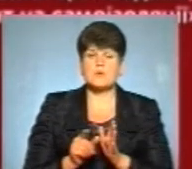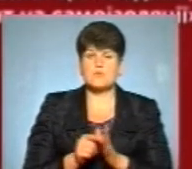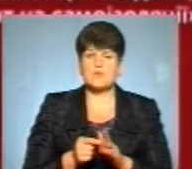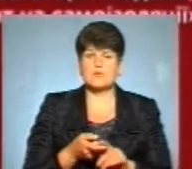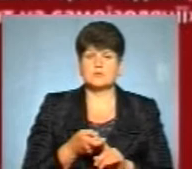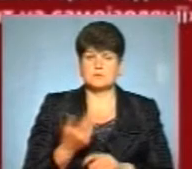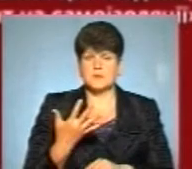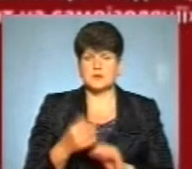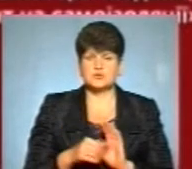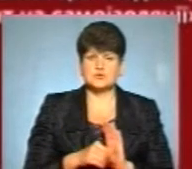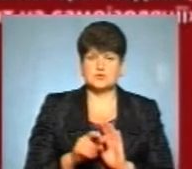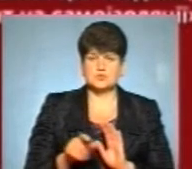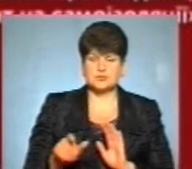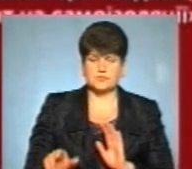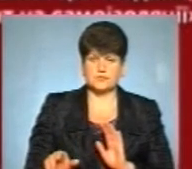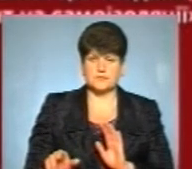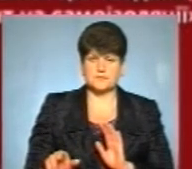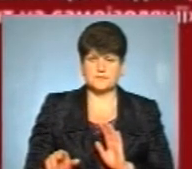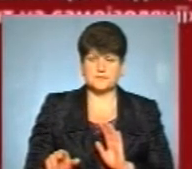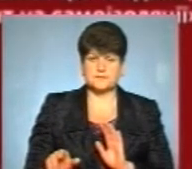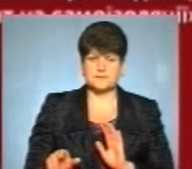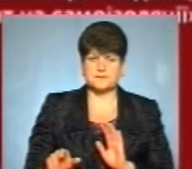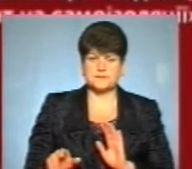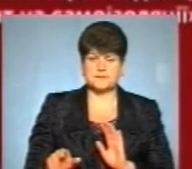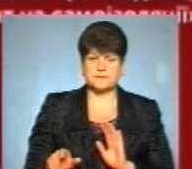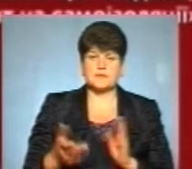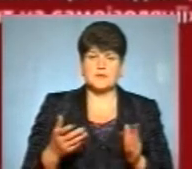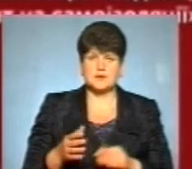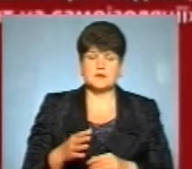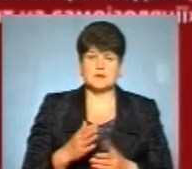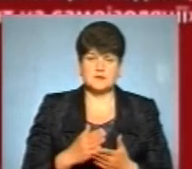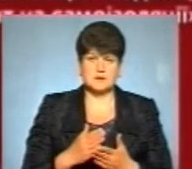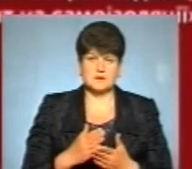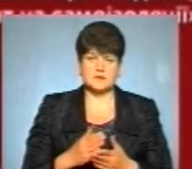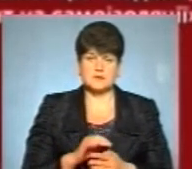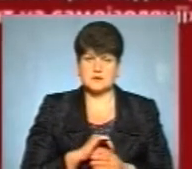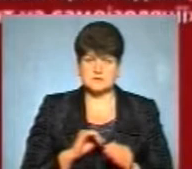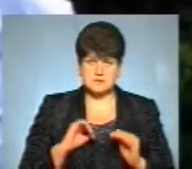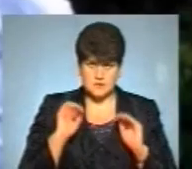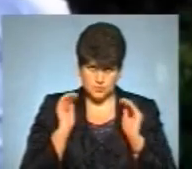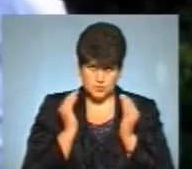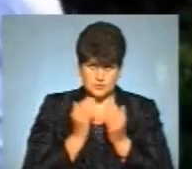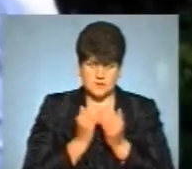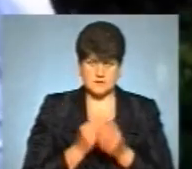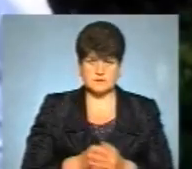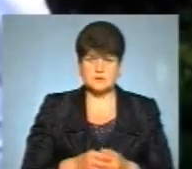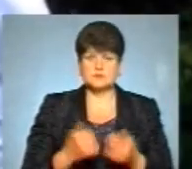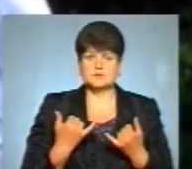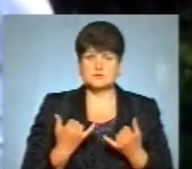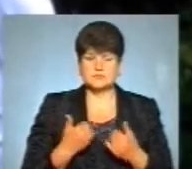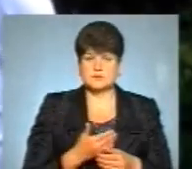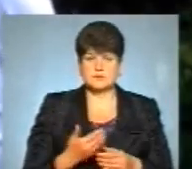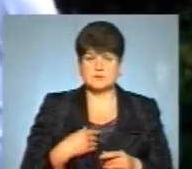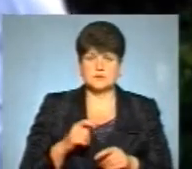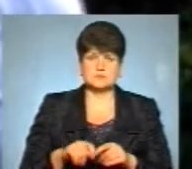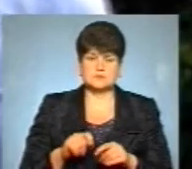є 5-6 чоловік, контактні цієї людини, які знаходяться в даний момент на самоізоляції. Сьогодні ми